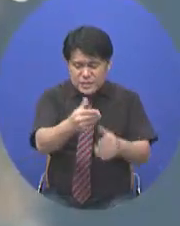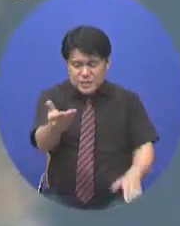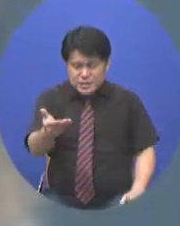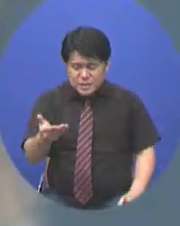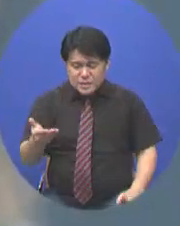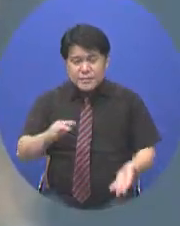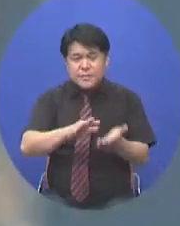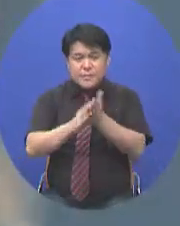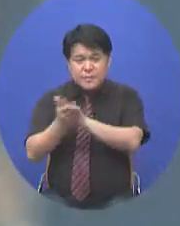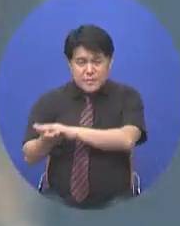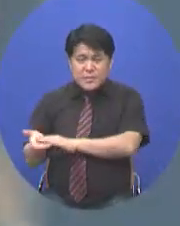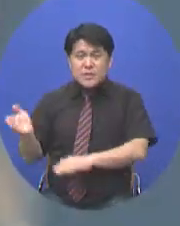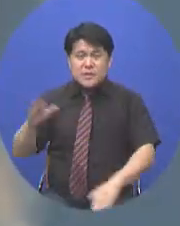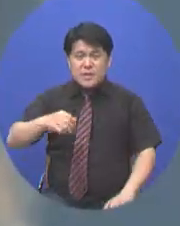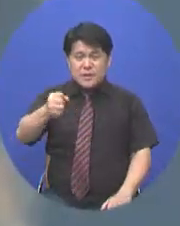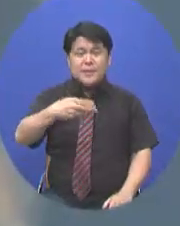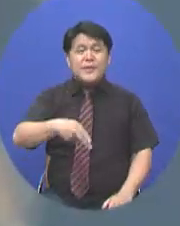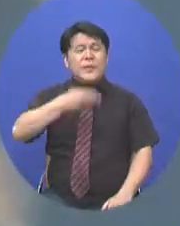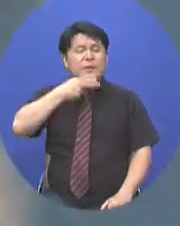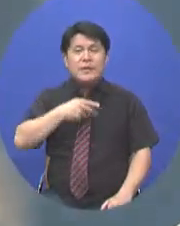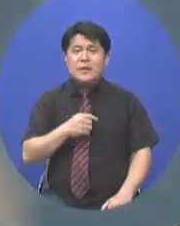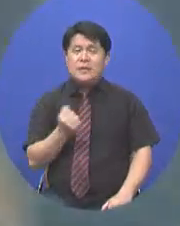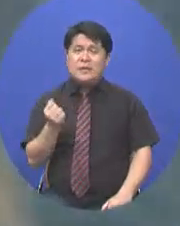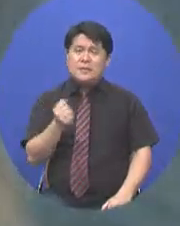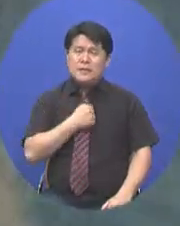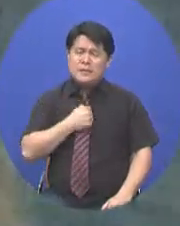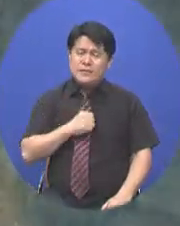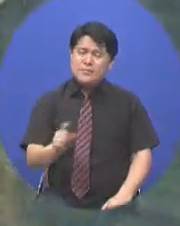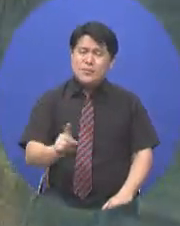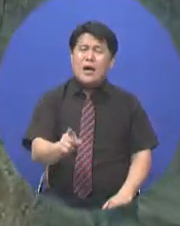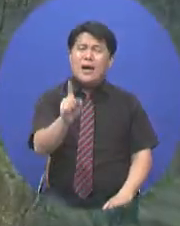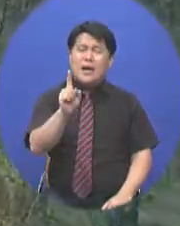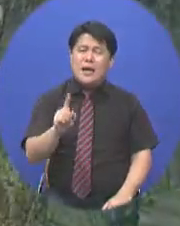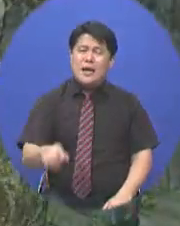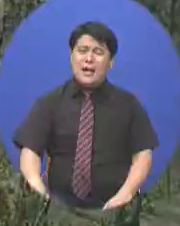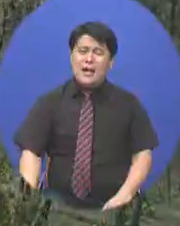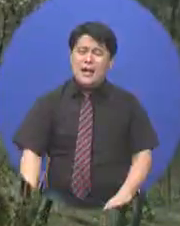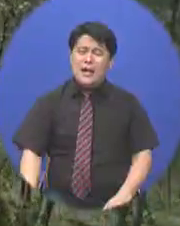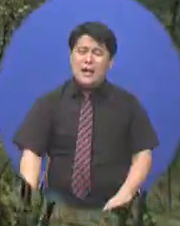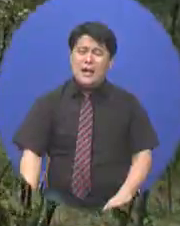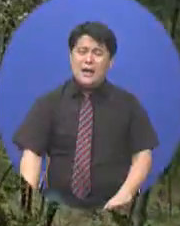그대도 말 못한 미안한 사람아